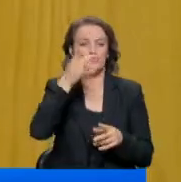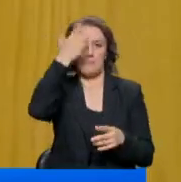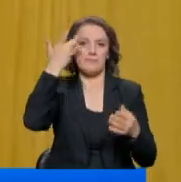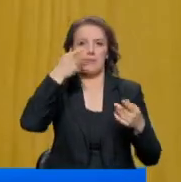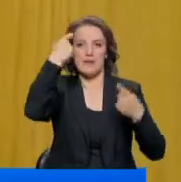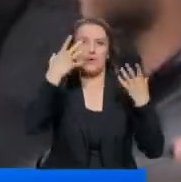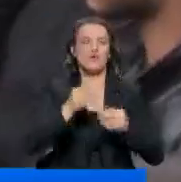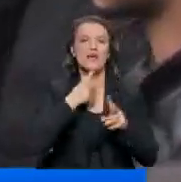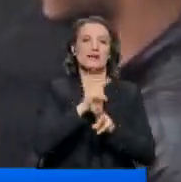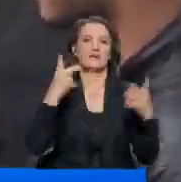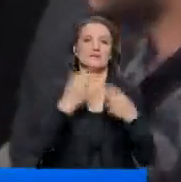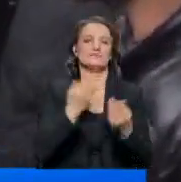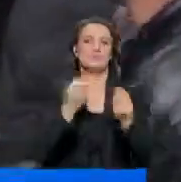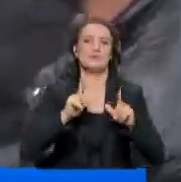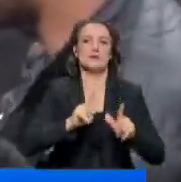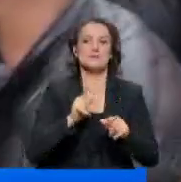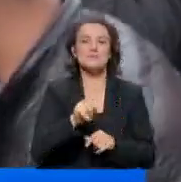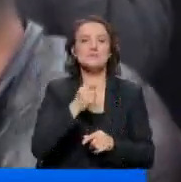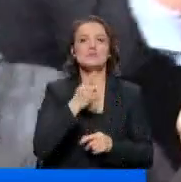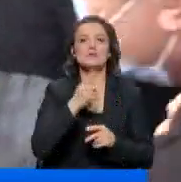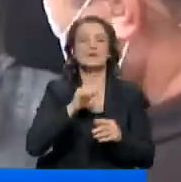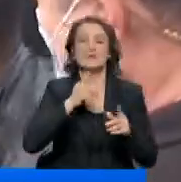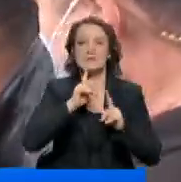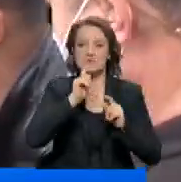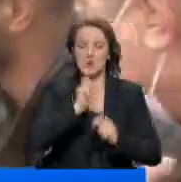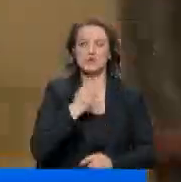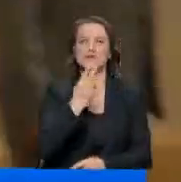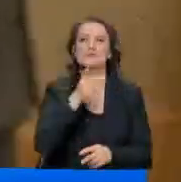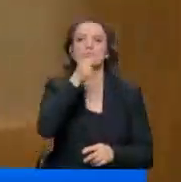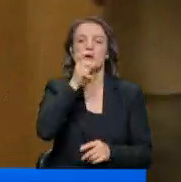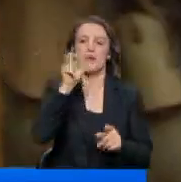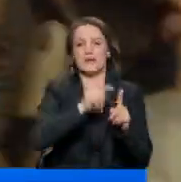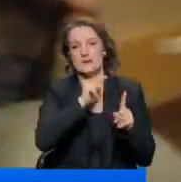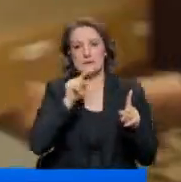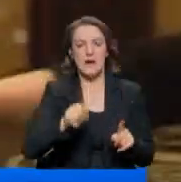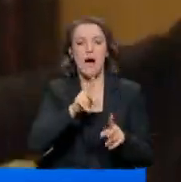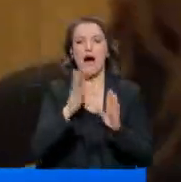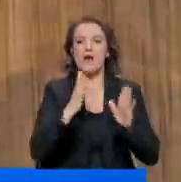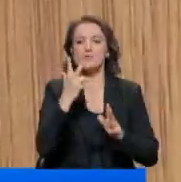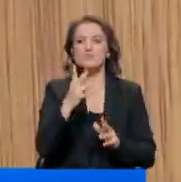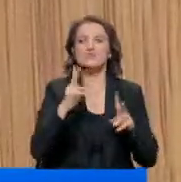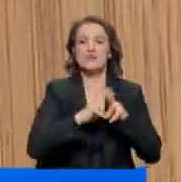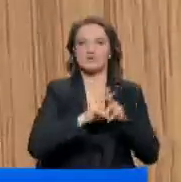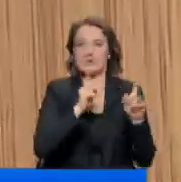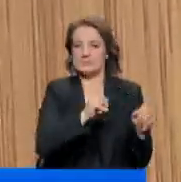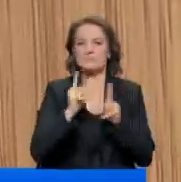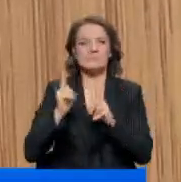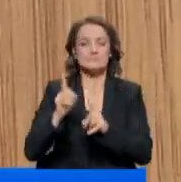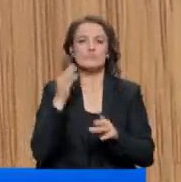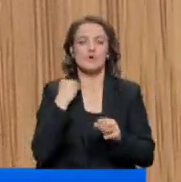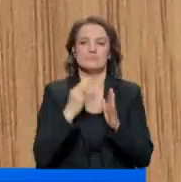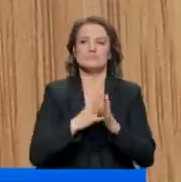derhal kesilmelidir. Yaptığı bu açıklamasıyla sözden eyleme geçmişti Şubat ayında CHP lideri. Aradan 3 fatura dönemi geçti, borç